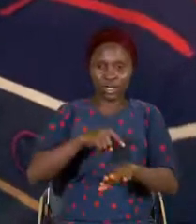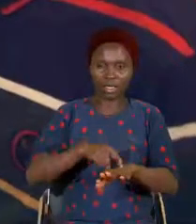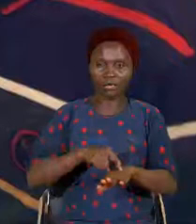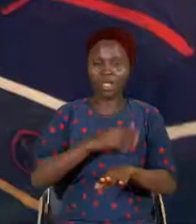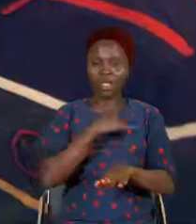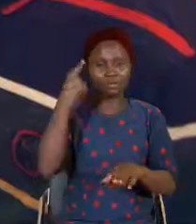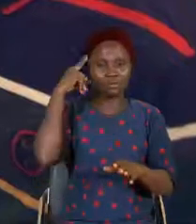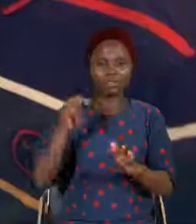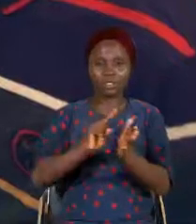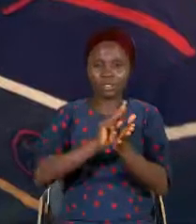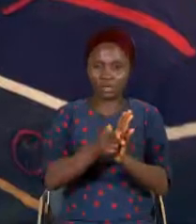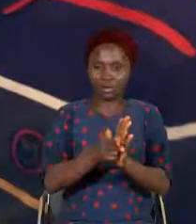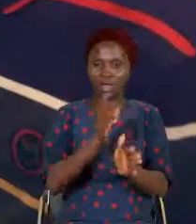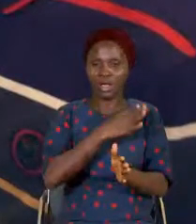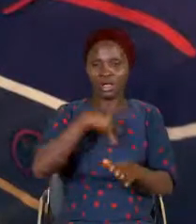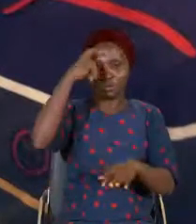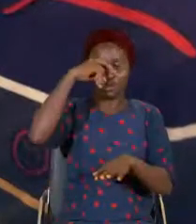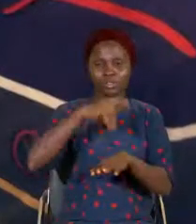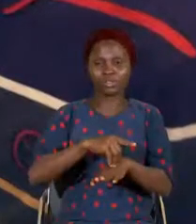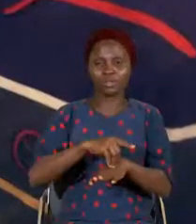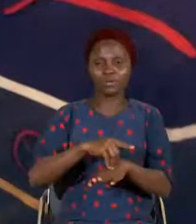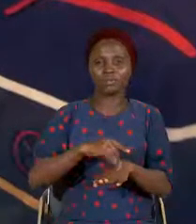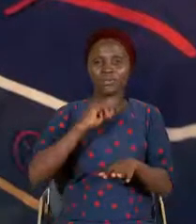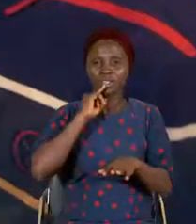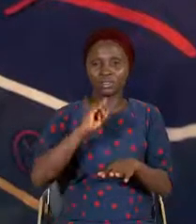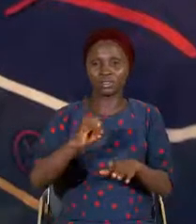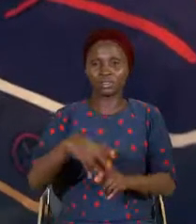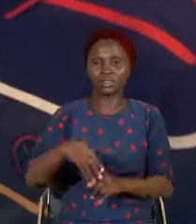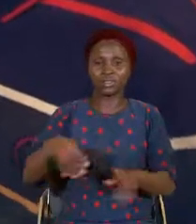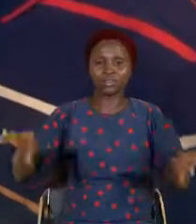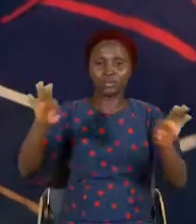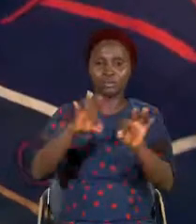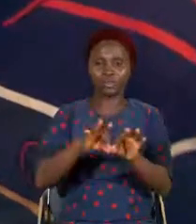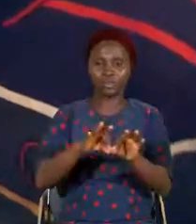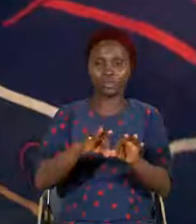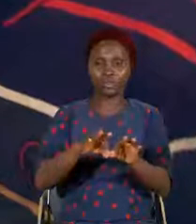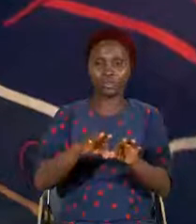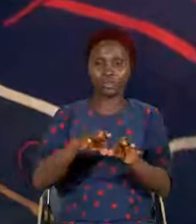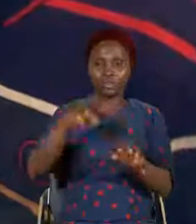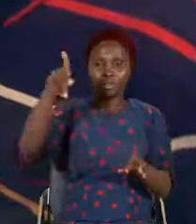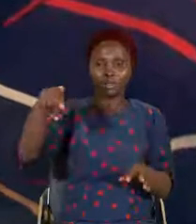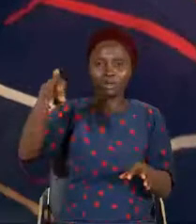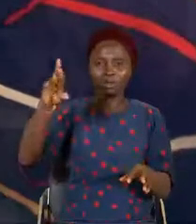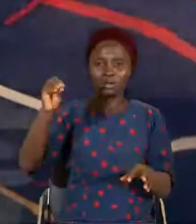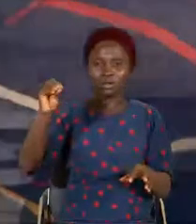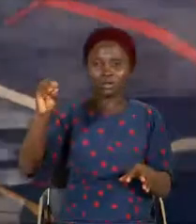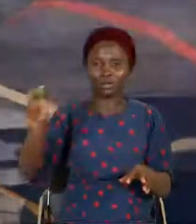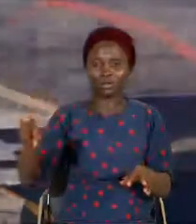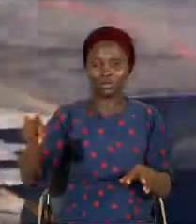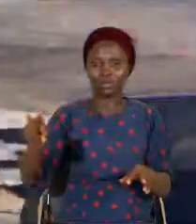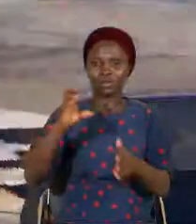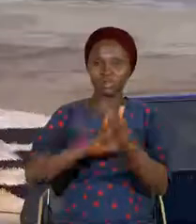moment précis, pour l'heure précise. La sagesse est essentielle. Proverbe chapitre